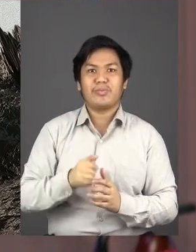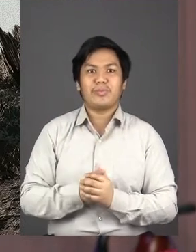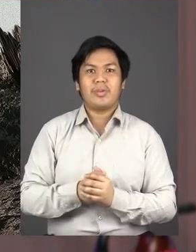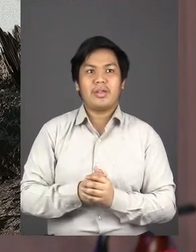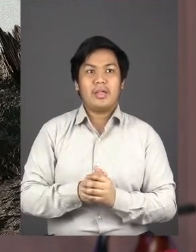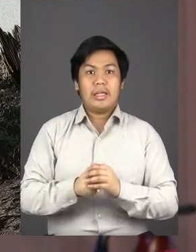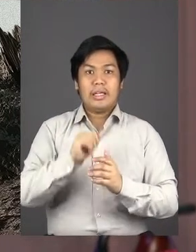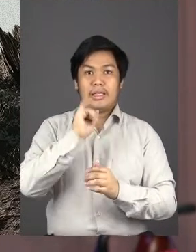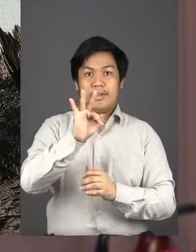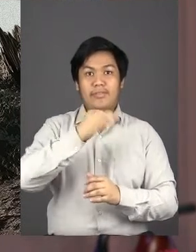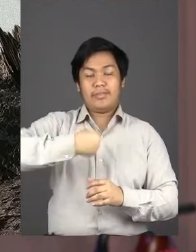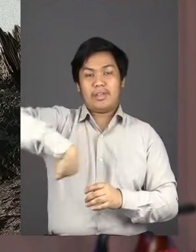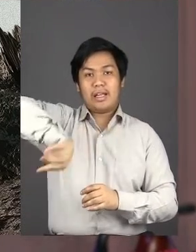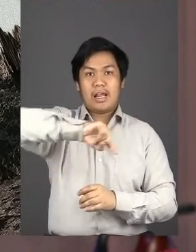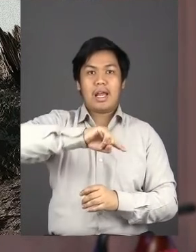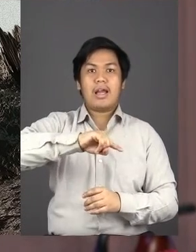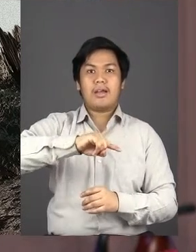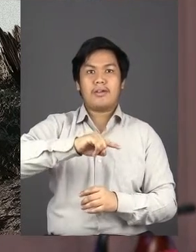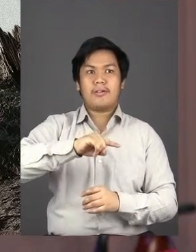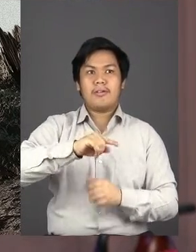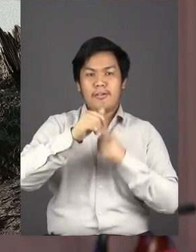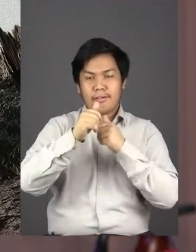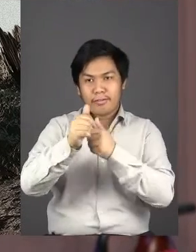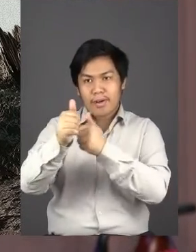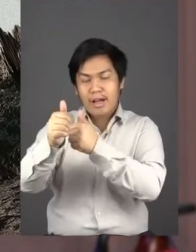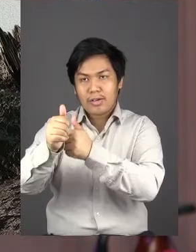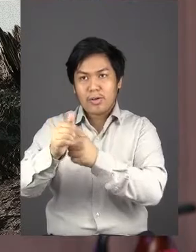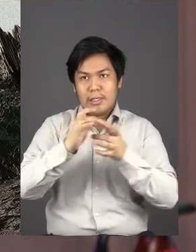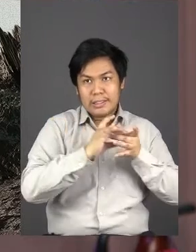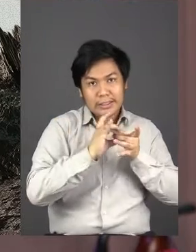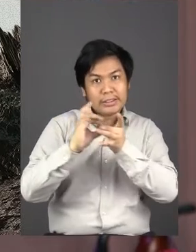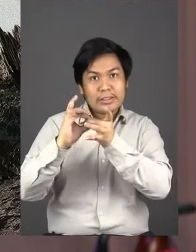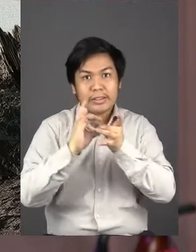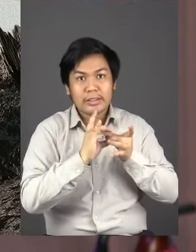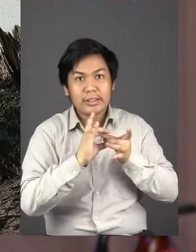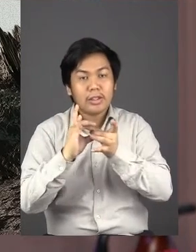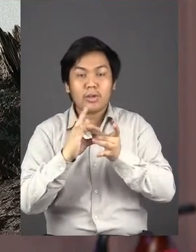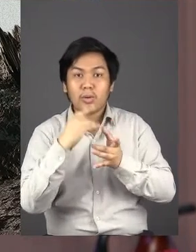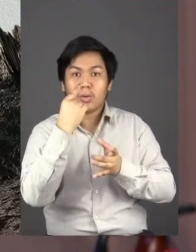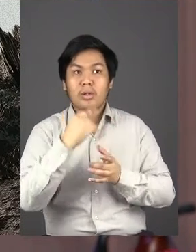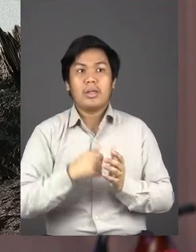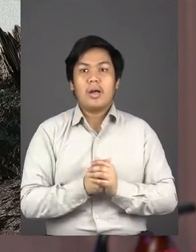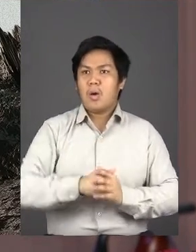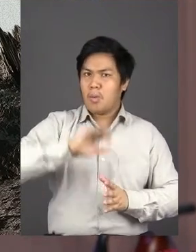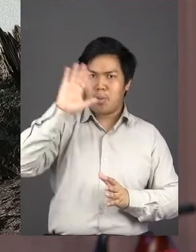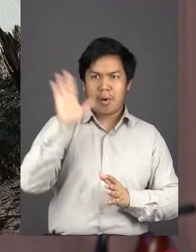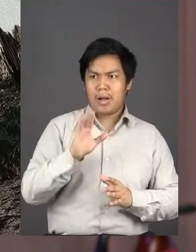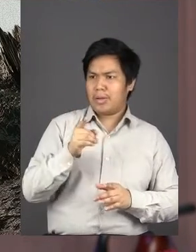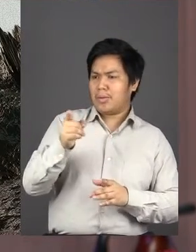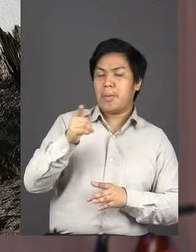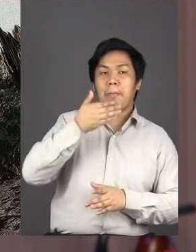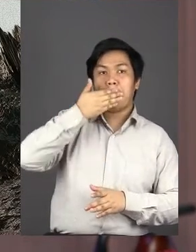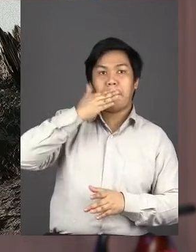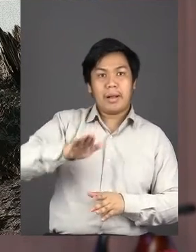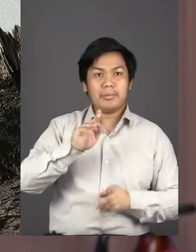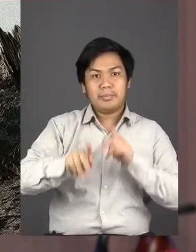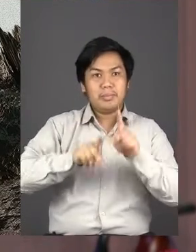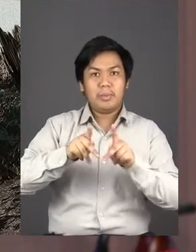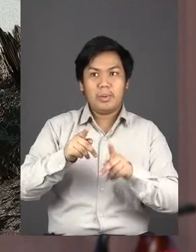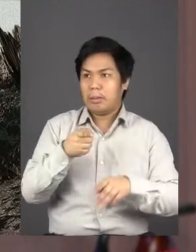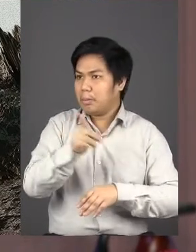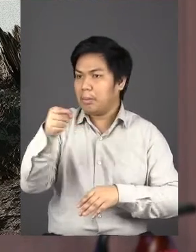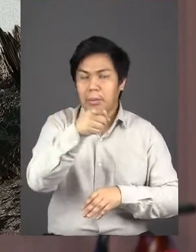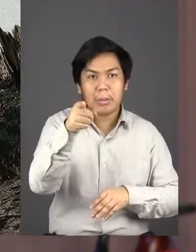So kung tayo'y merong papanigan o papartneran, hindi dapat yung masama, yung